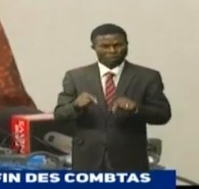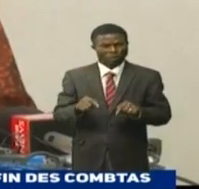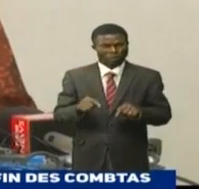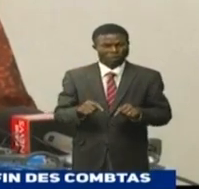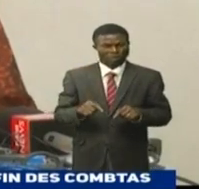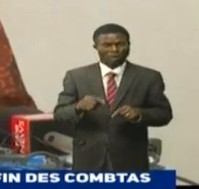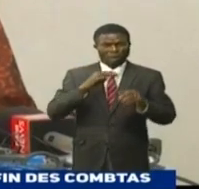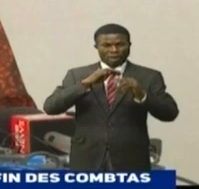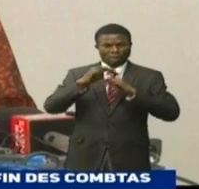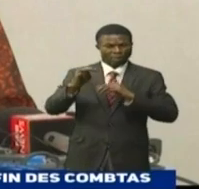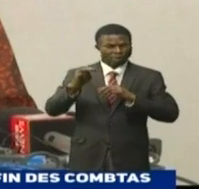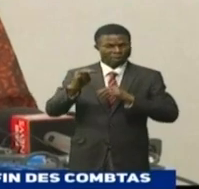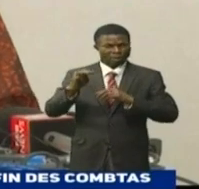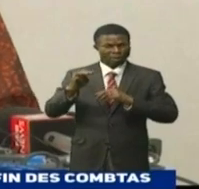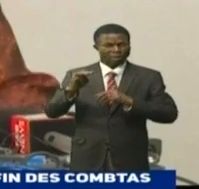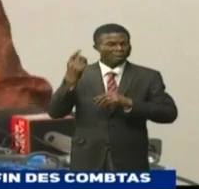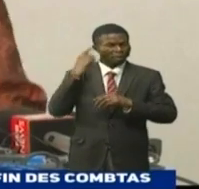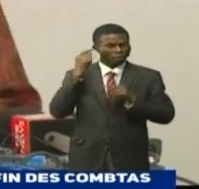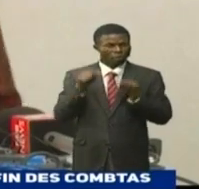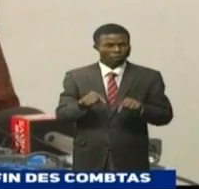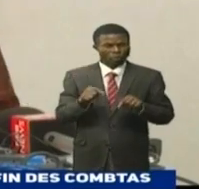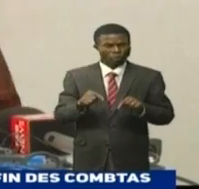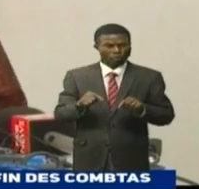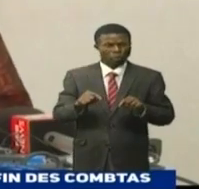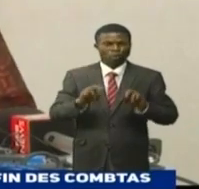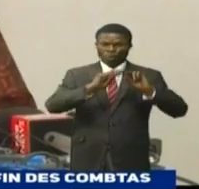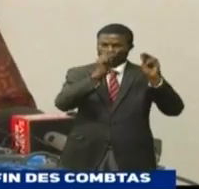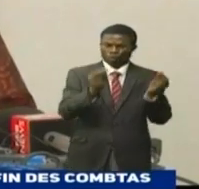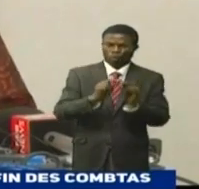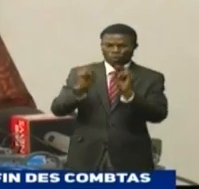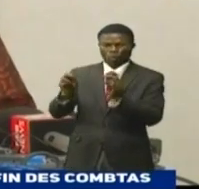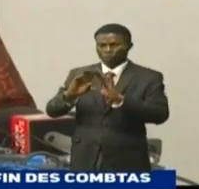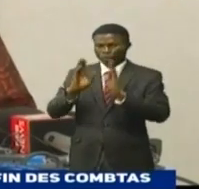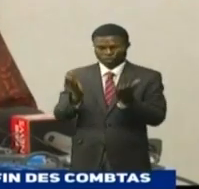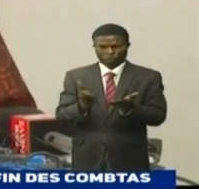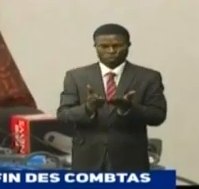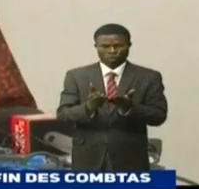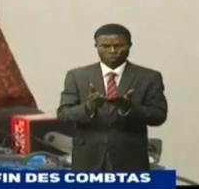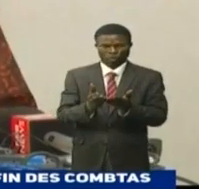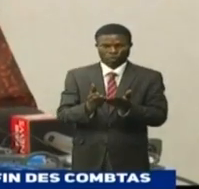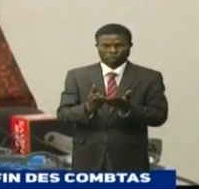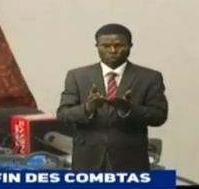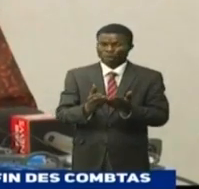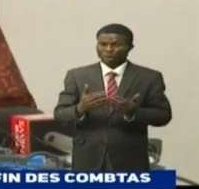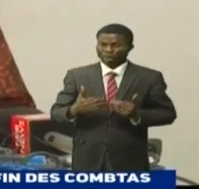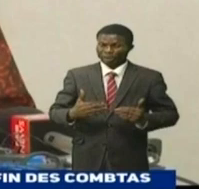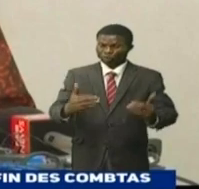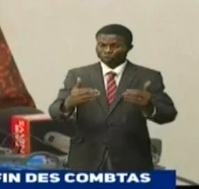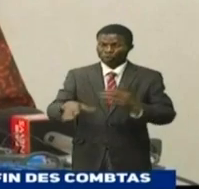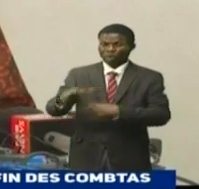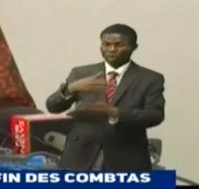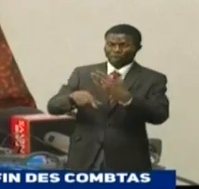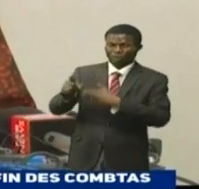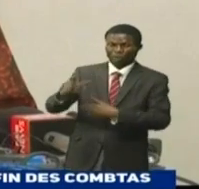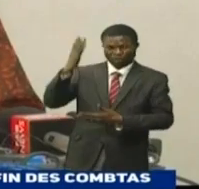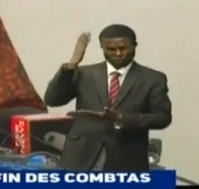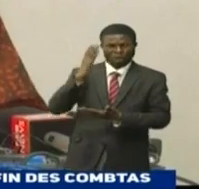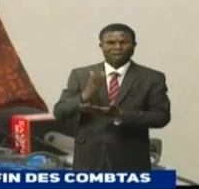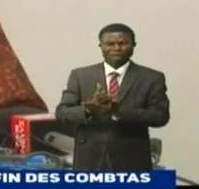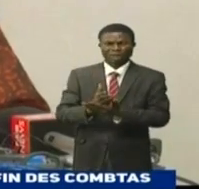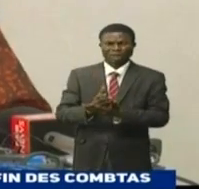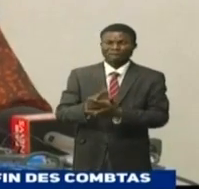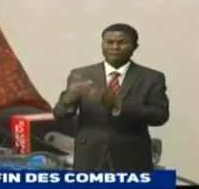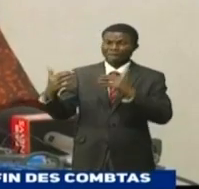au message que nous avons aujourd'hui tous les groupes qui tiennent toujours les armes doivent déposer ses armes